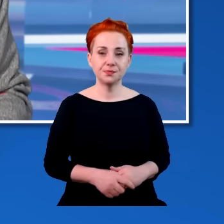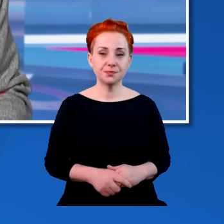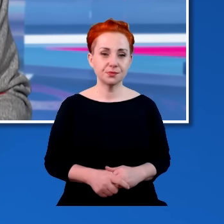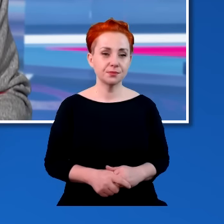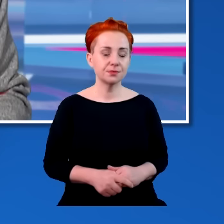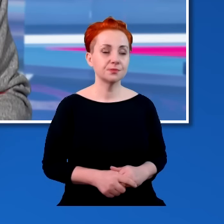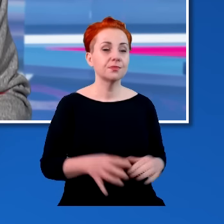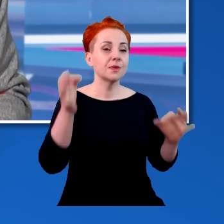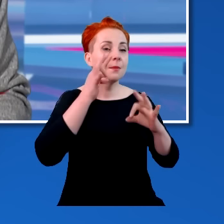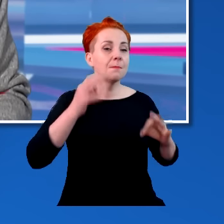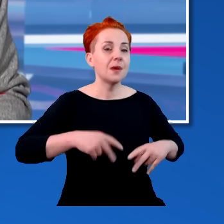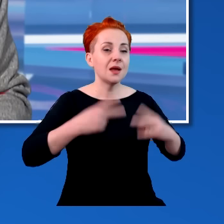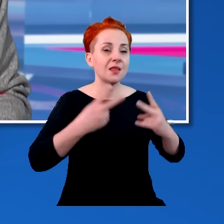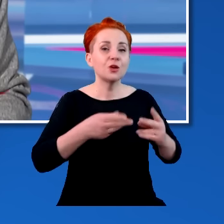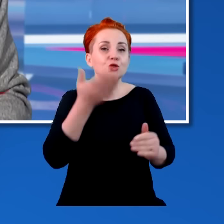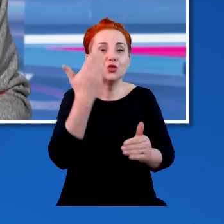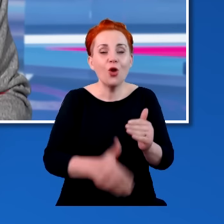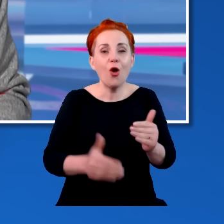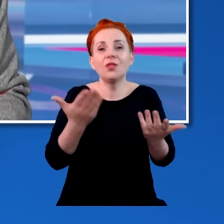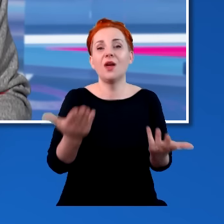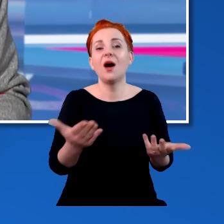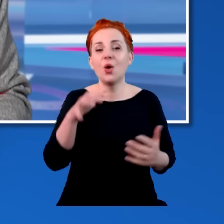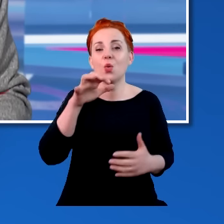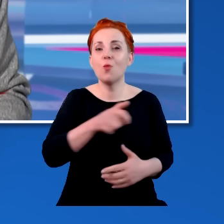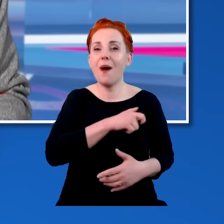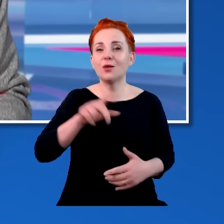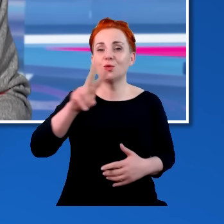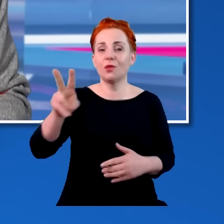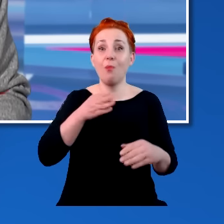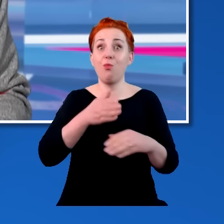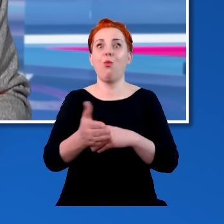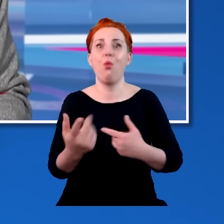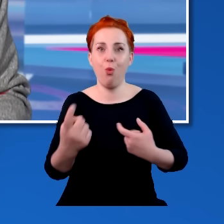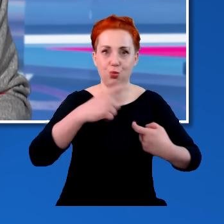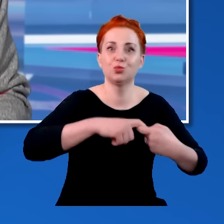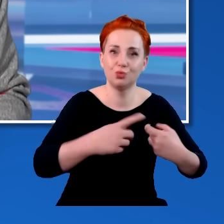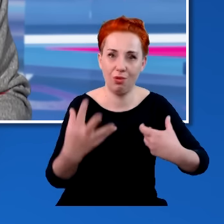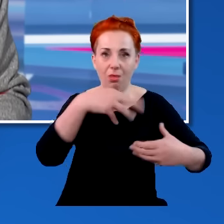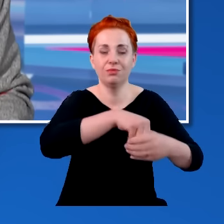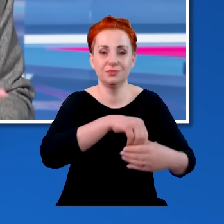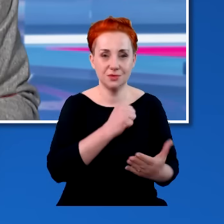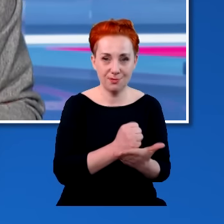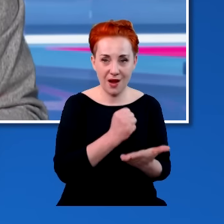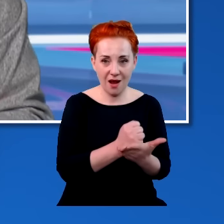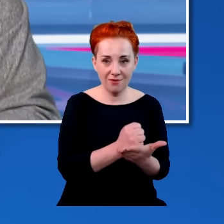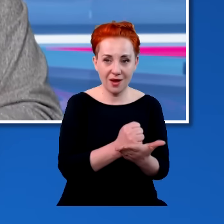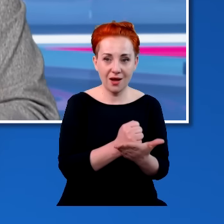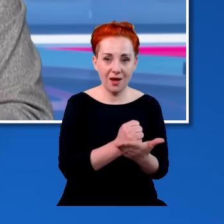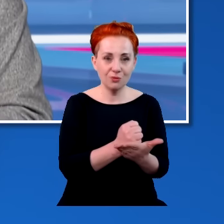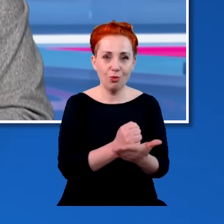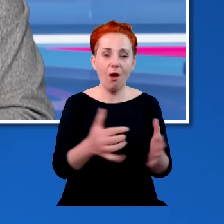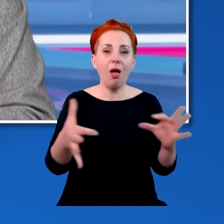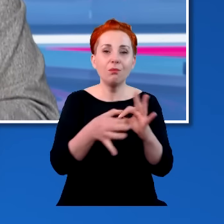Jednak to szkoda, że Solidarność tak późno się włączyła w te sprawy, bo kryzys w